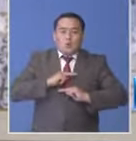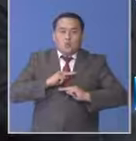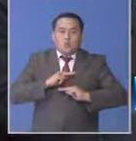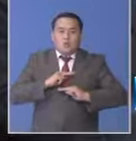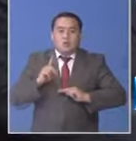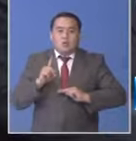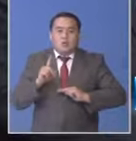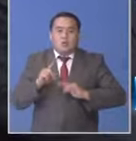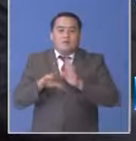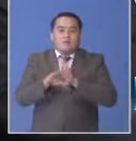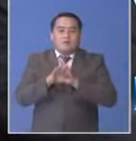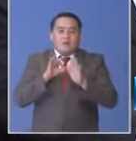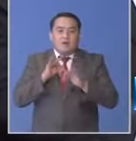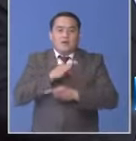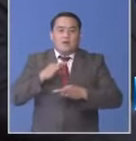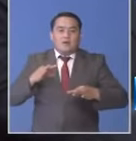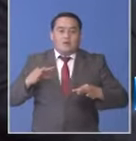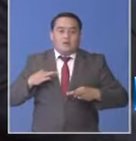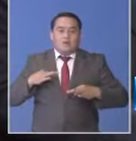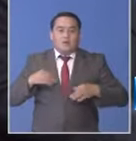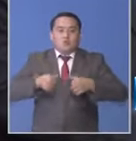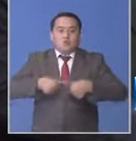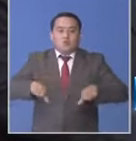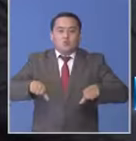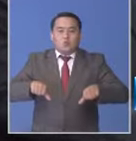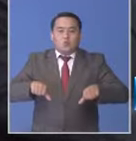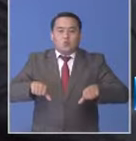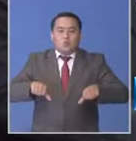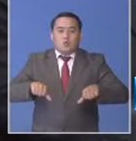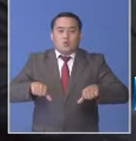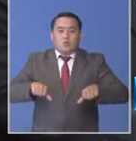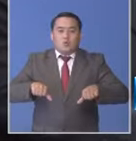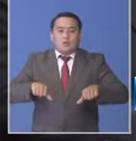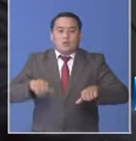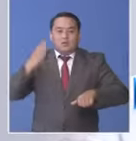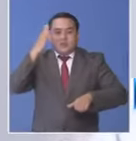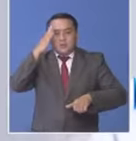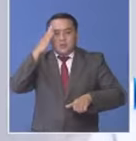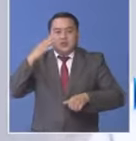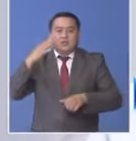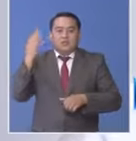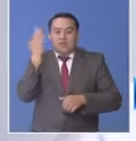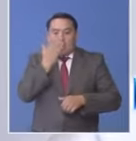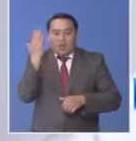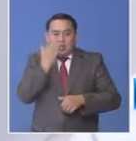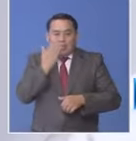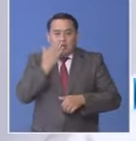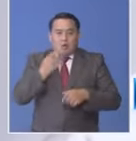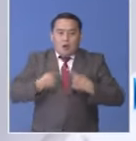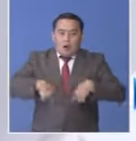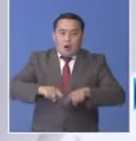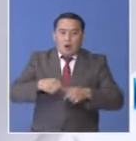отметить, что при выборе финалистов компетентное жюри сделало упор на содержание и смысле роликов. По итогам организаторы